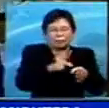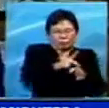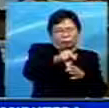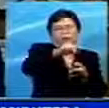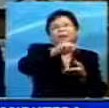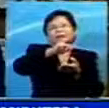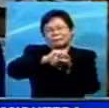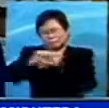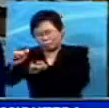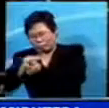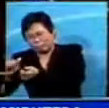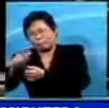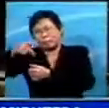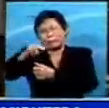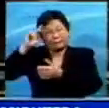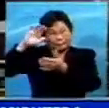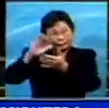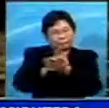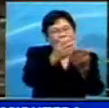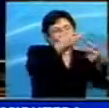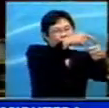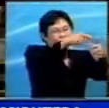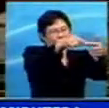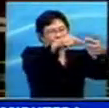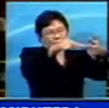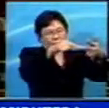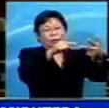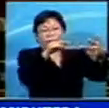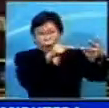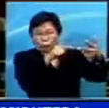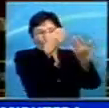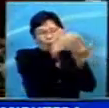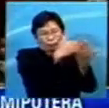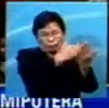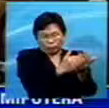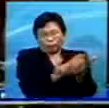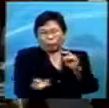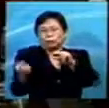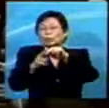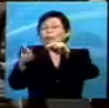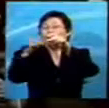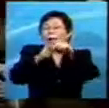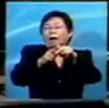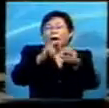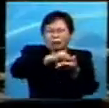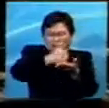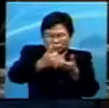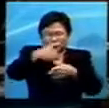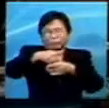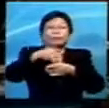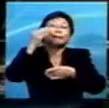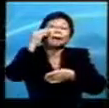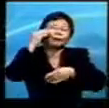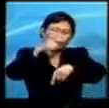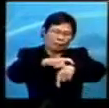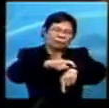memperolehi peri langkah tersebut dapat meningkatkan jumlah akauntan profesional Bumiputera dalam jangka